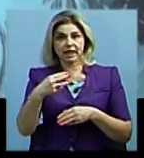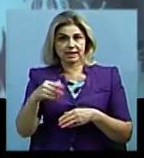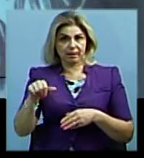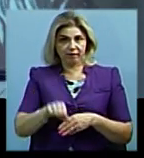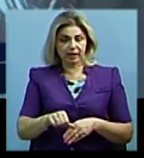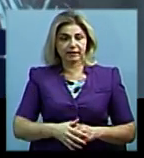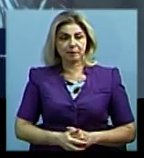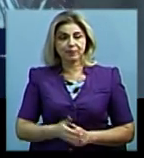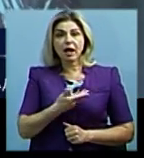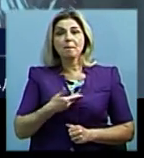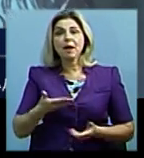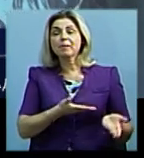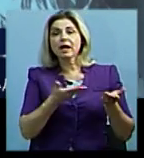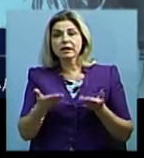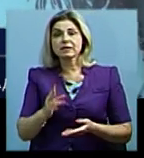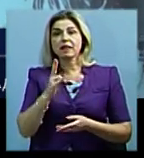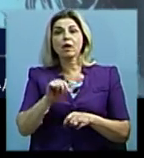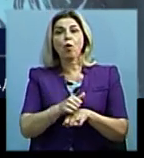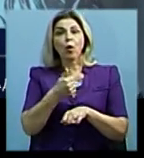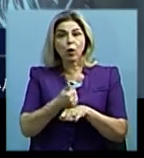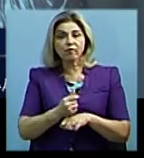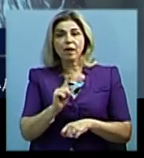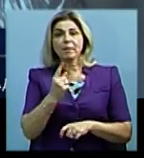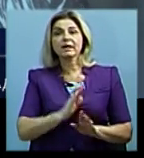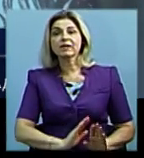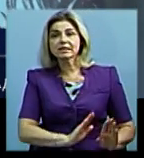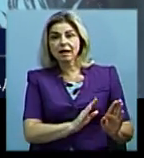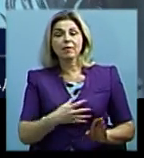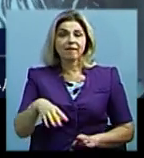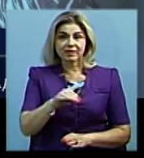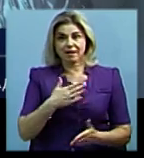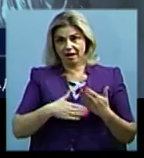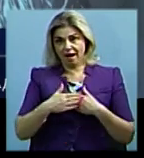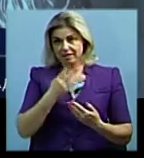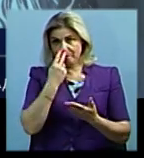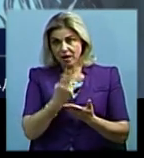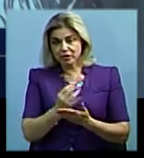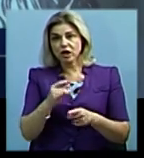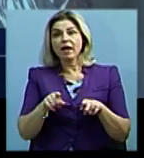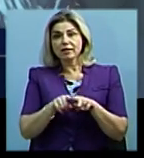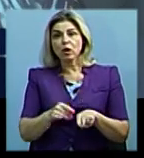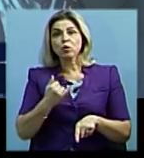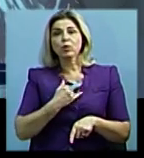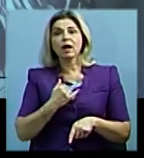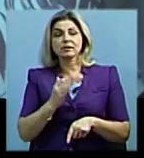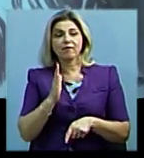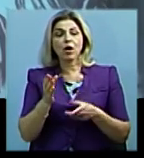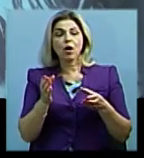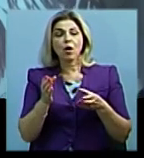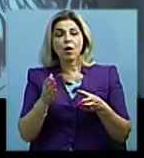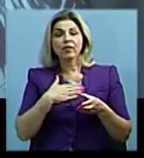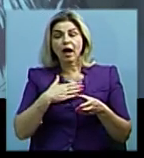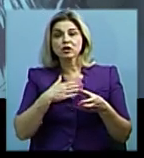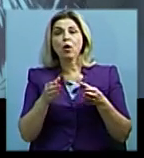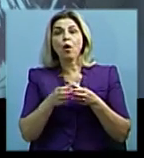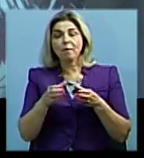команду міського голову, першого заступника, всіх раді бачити. Також у нас в команді, не в нас в команді, або в нашій